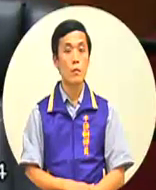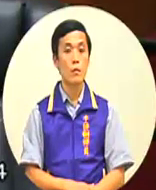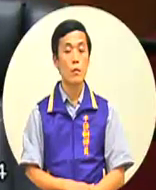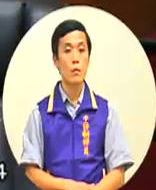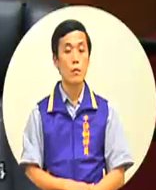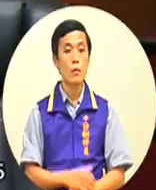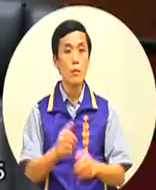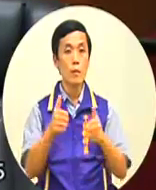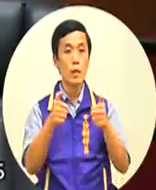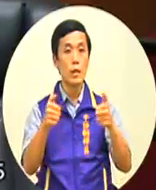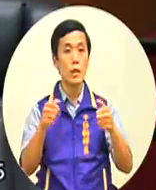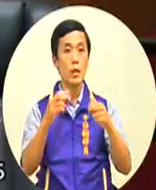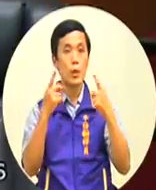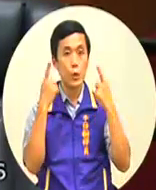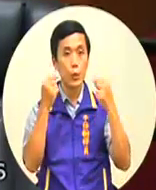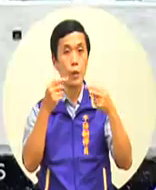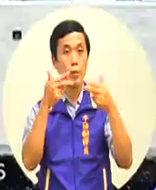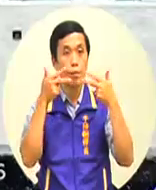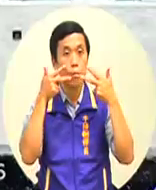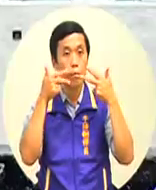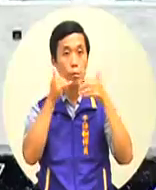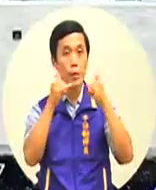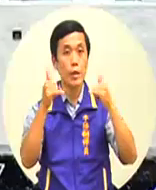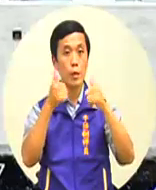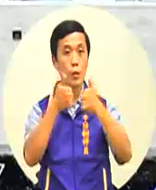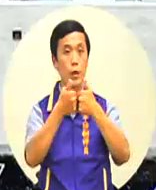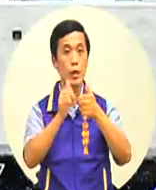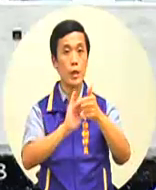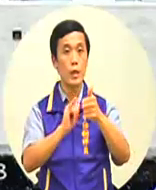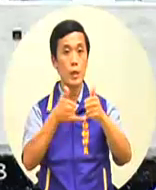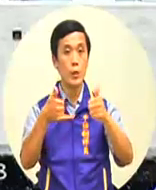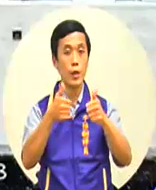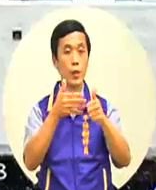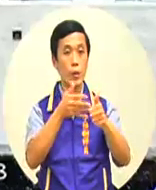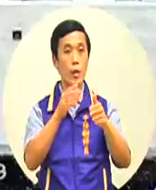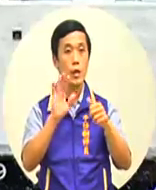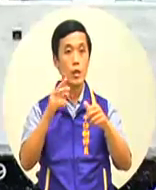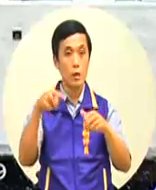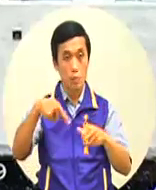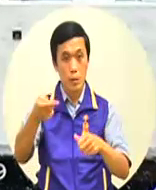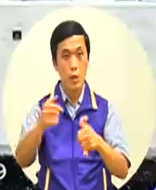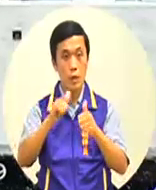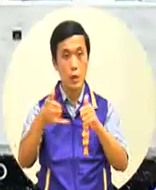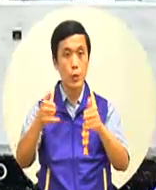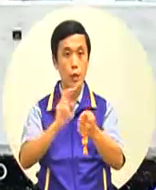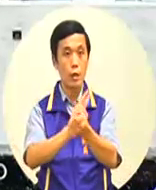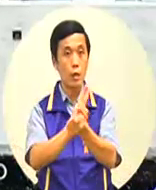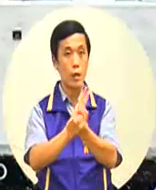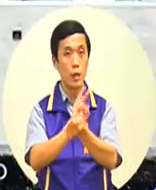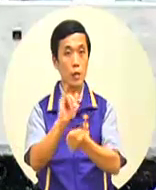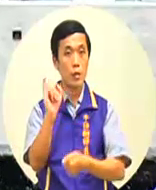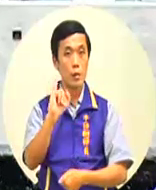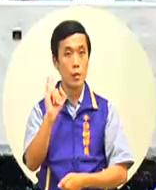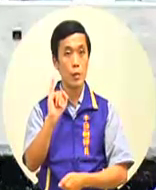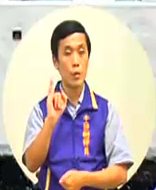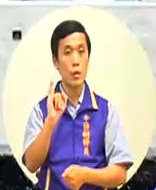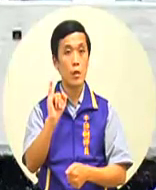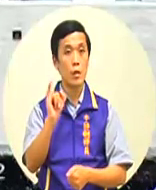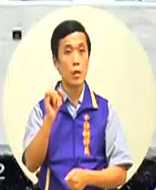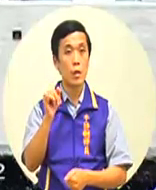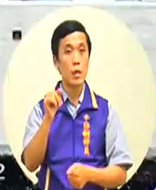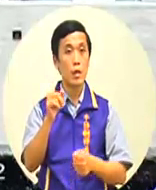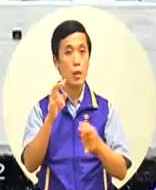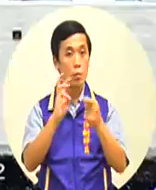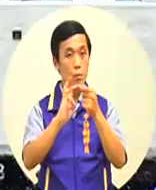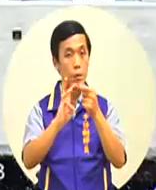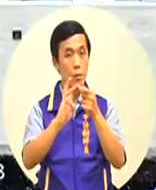好，谢谢林明杰议员的执行。好，接下来执行的议员是林婉容议员，三次，时间三十